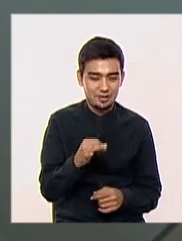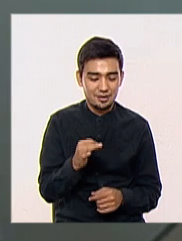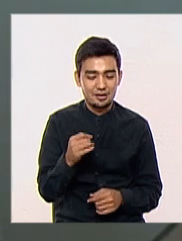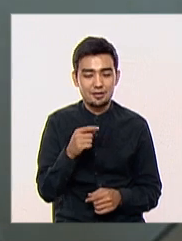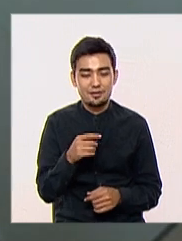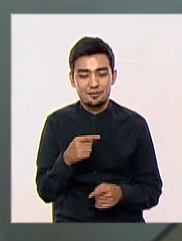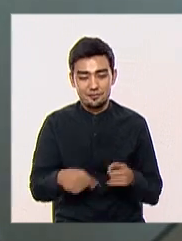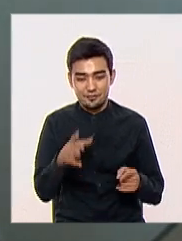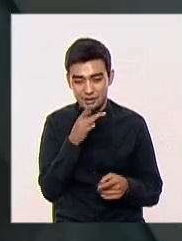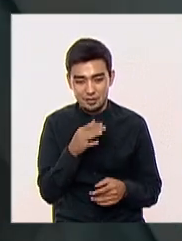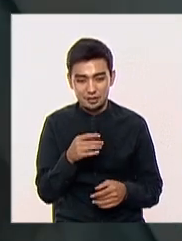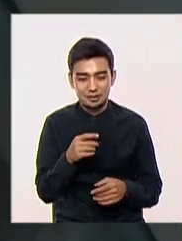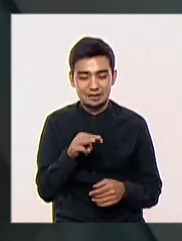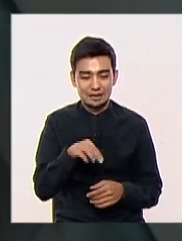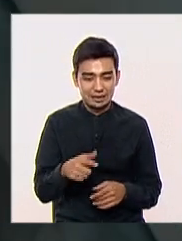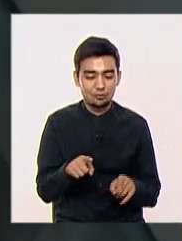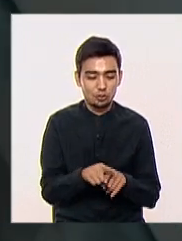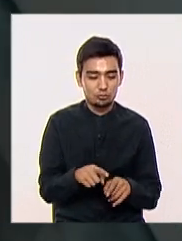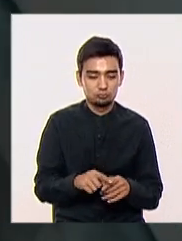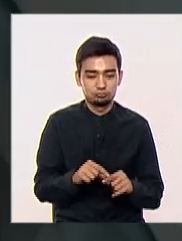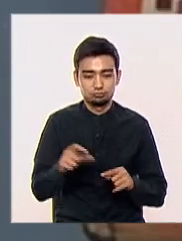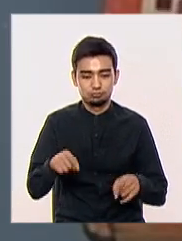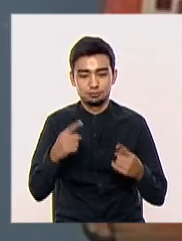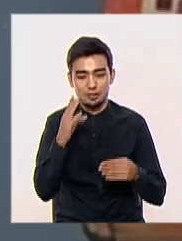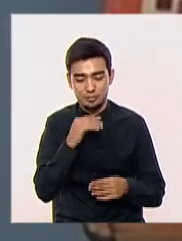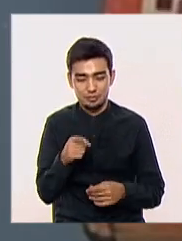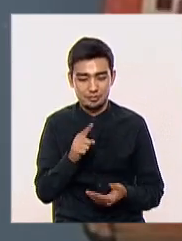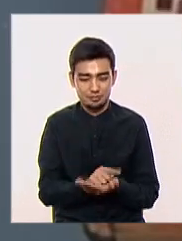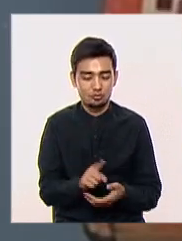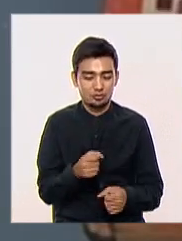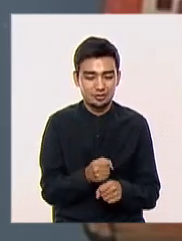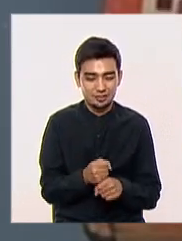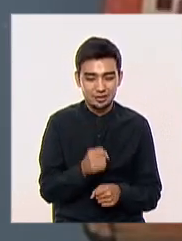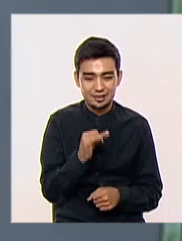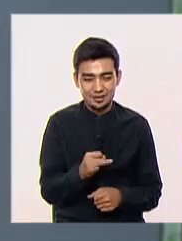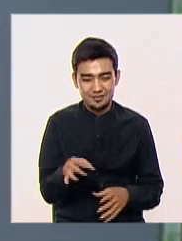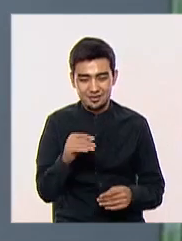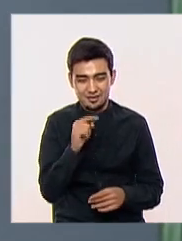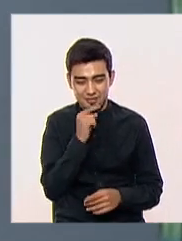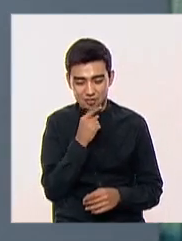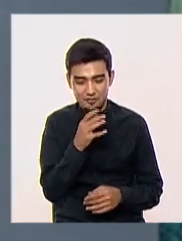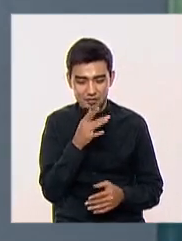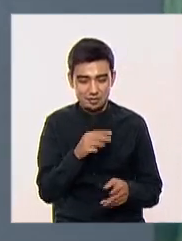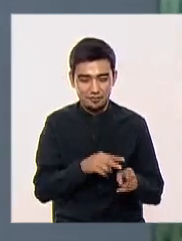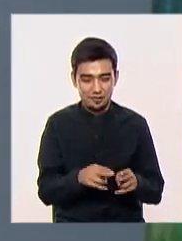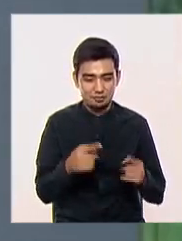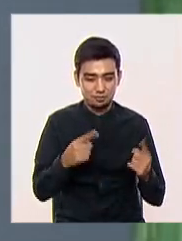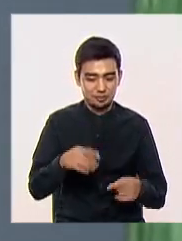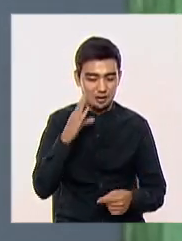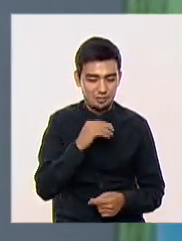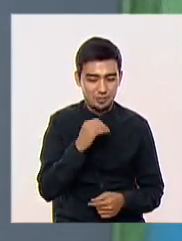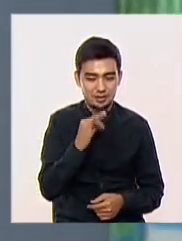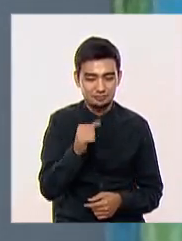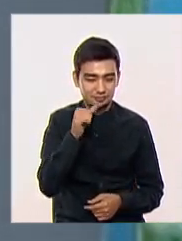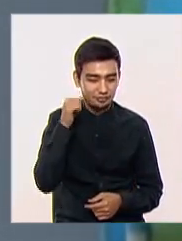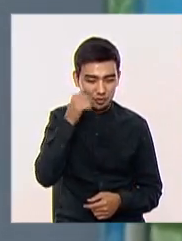төмендеп, сәйкесінше теңгенің де құнартпақ, әрі бұл мәжбүрлі қадам болыпты. Өйткені қаржының тұрақсыздығы экономикалық тұрақсыздыққа кеп соқпақ. Сондай-ақ